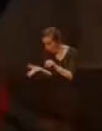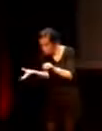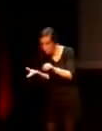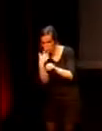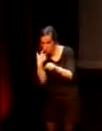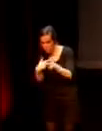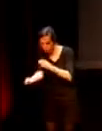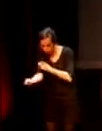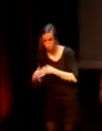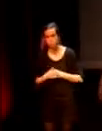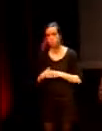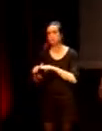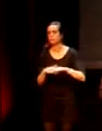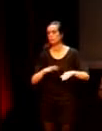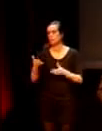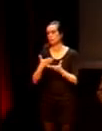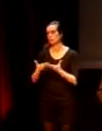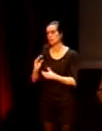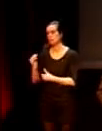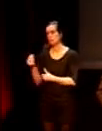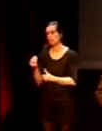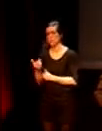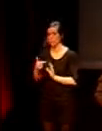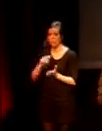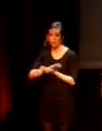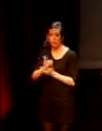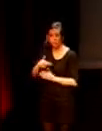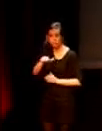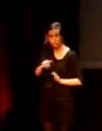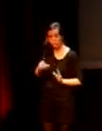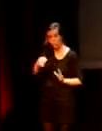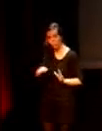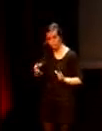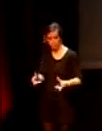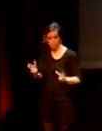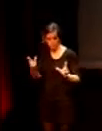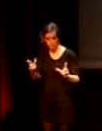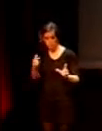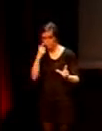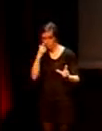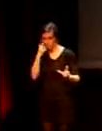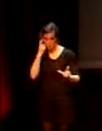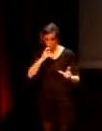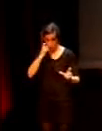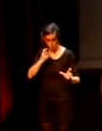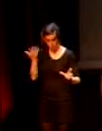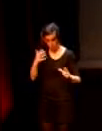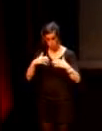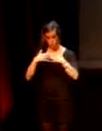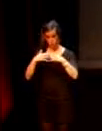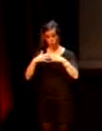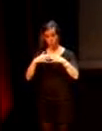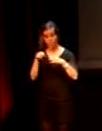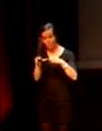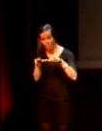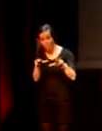des bébés de 2 à 4 mois, normalement, ça ne parle pas. Mais ce qu'on voit, c'est que le câblage du côté gauche du cerveau,